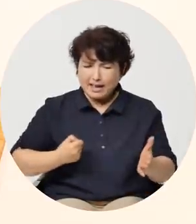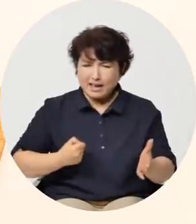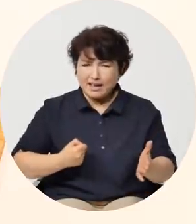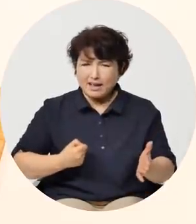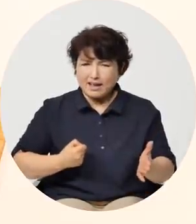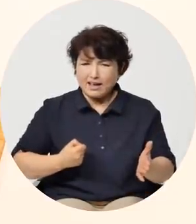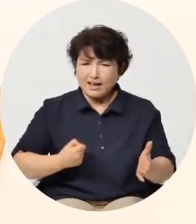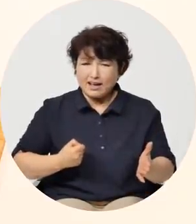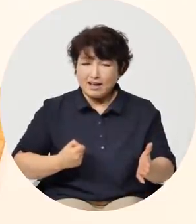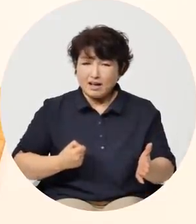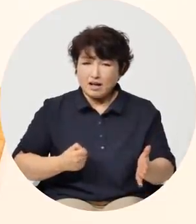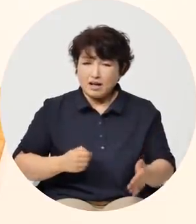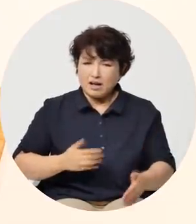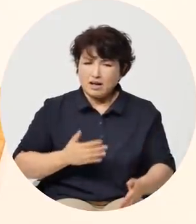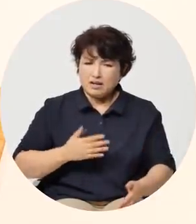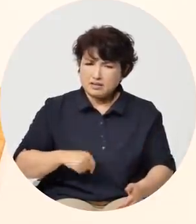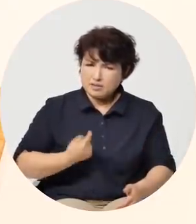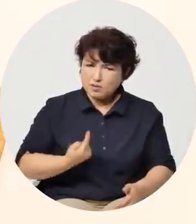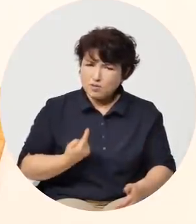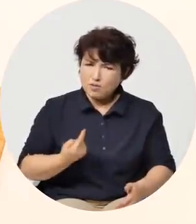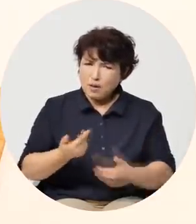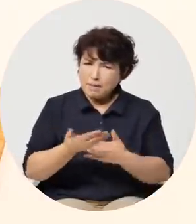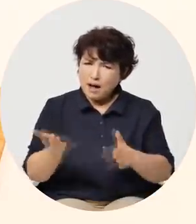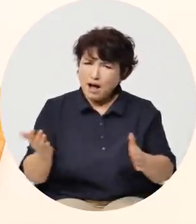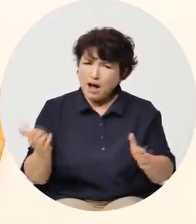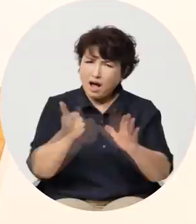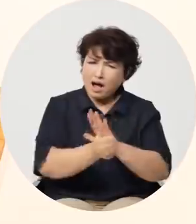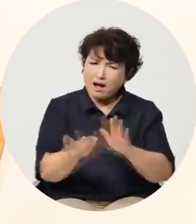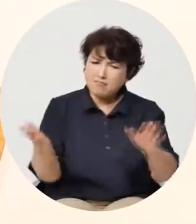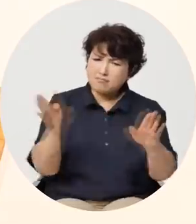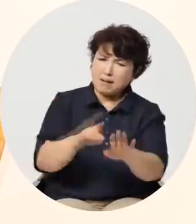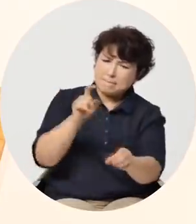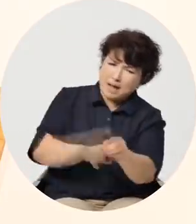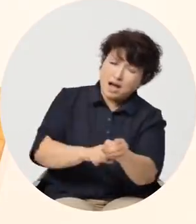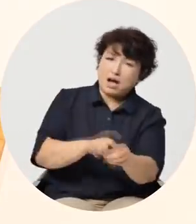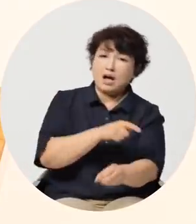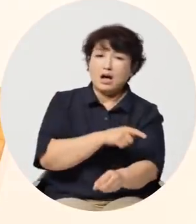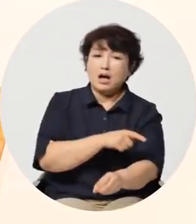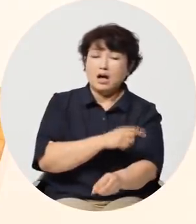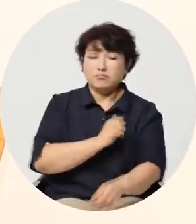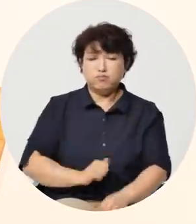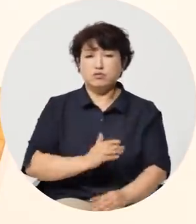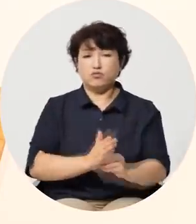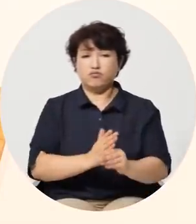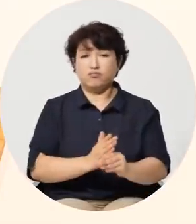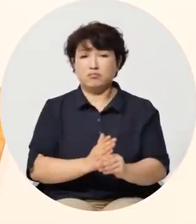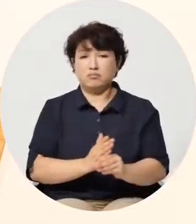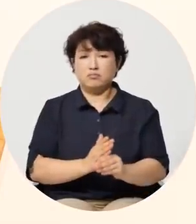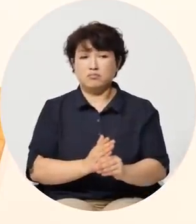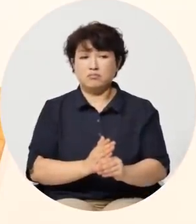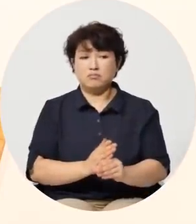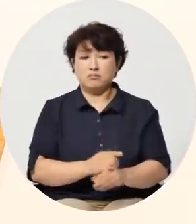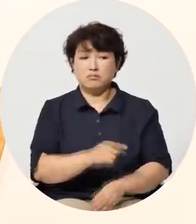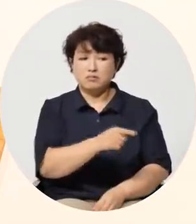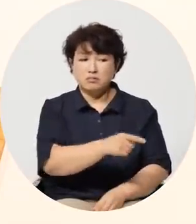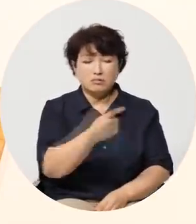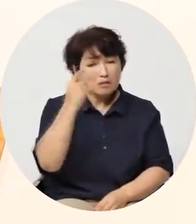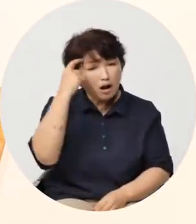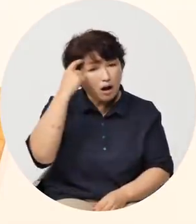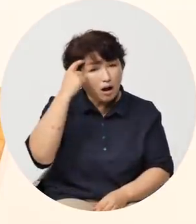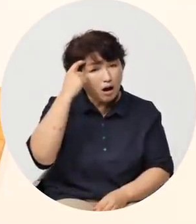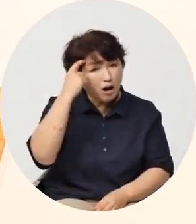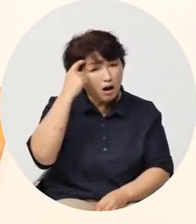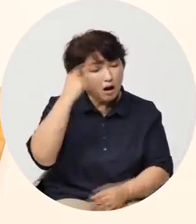것 같으니까 빨리 어디로 간다? 방 안에 들어가가지고 문을 잠가놓고 있어야 된다 이 말이야. 수준이 그밖에 안 돼서